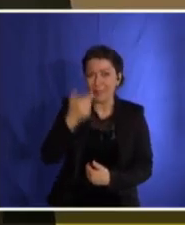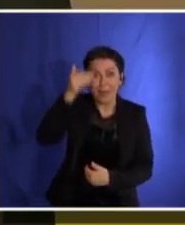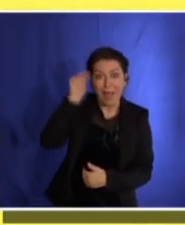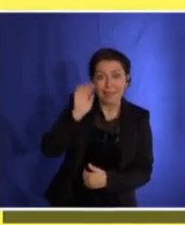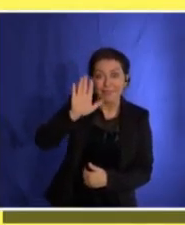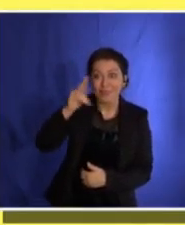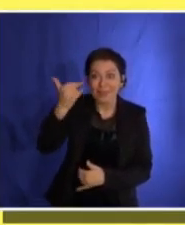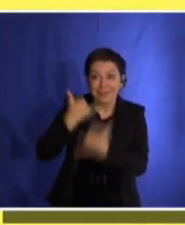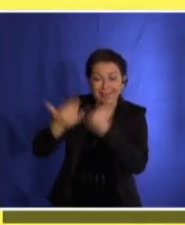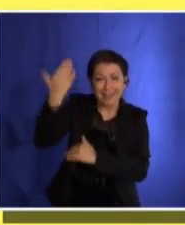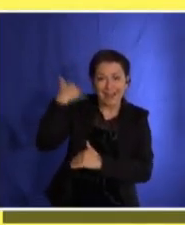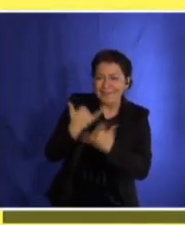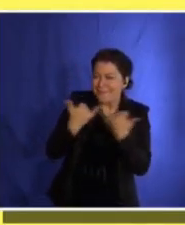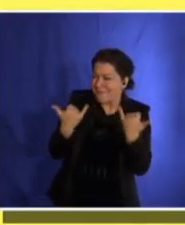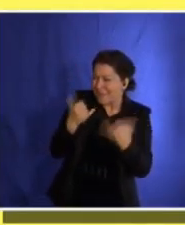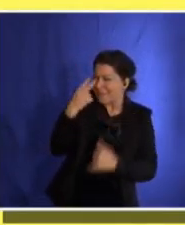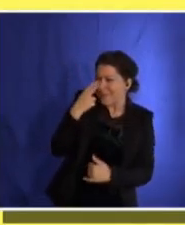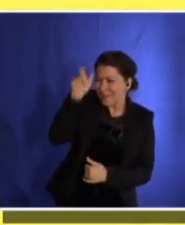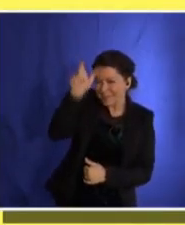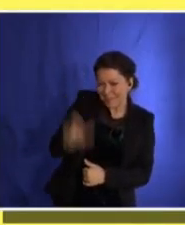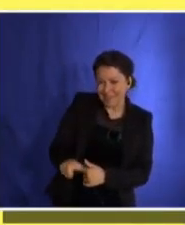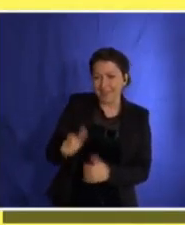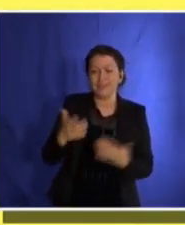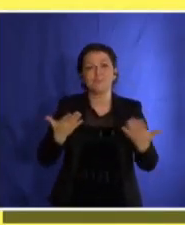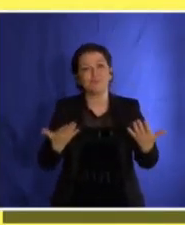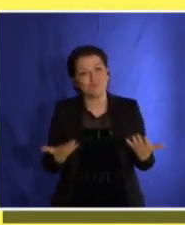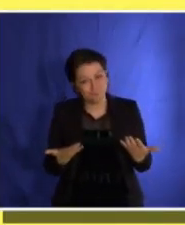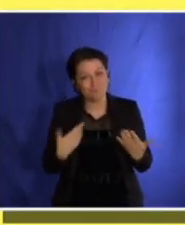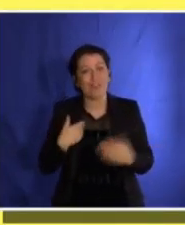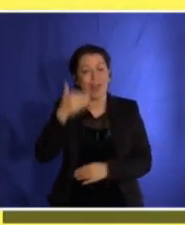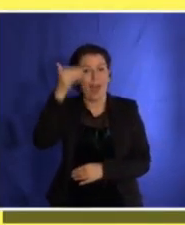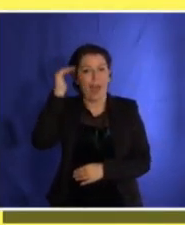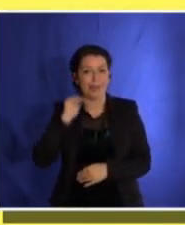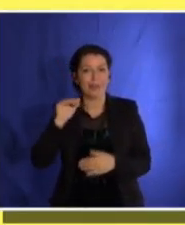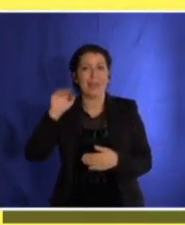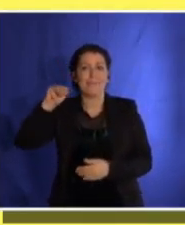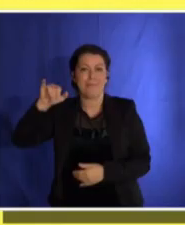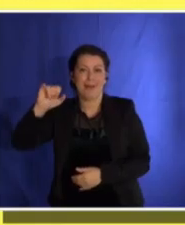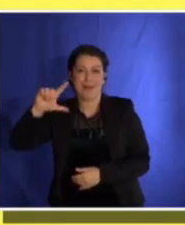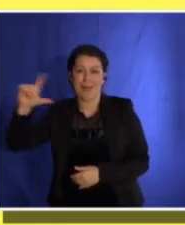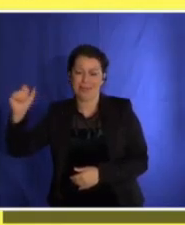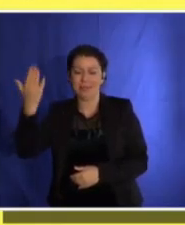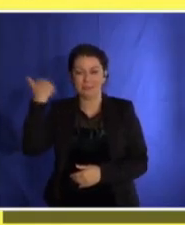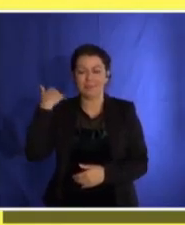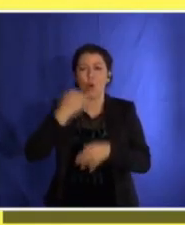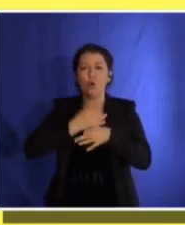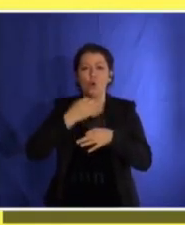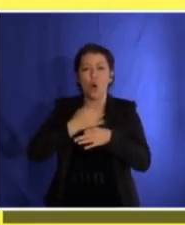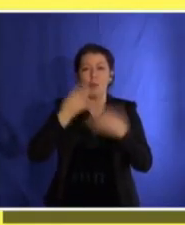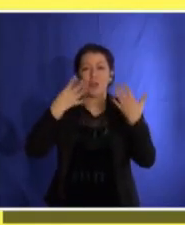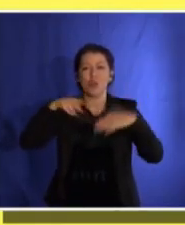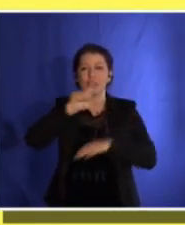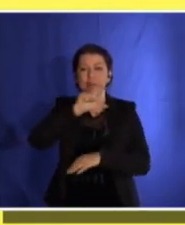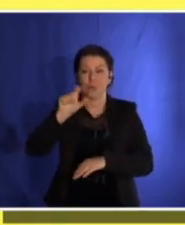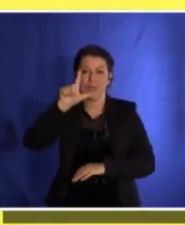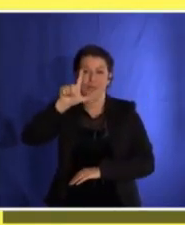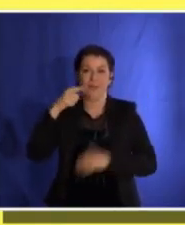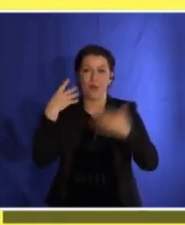Jahren? Also die Hanni Mikl-Leitner durfte ich im Oktober 1992 eben im